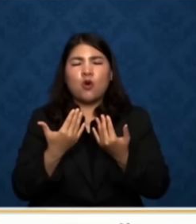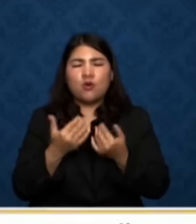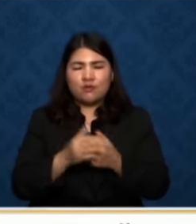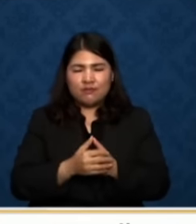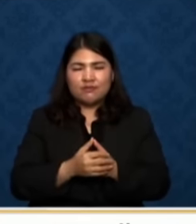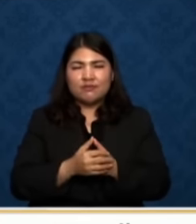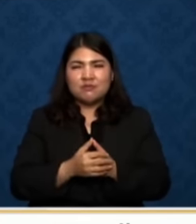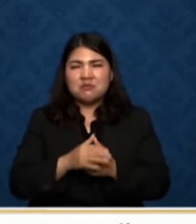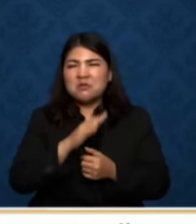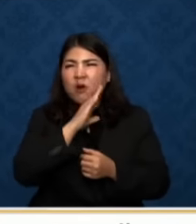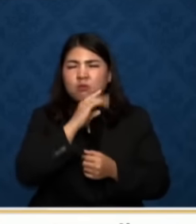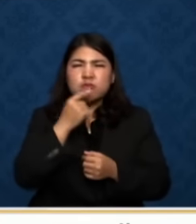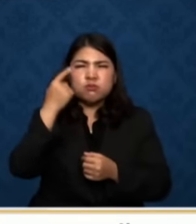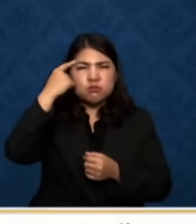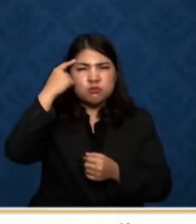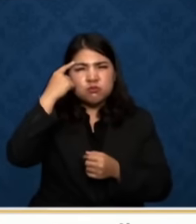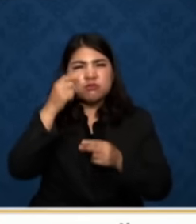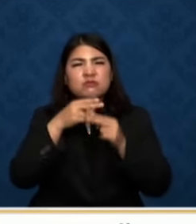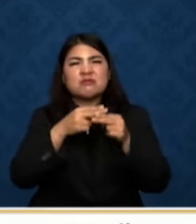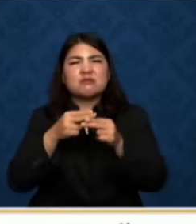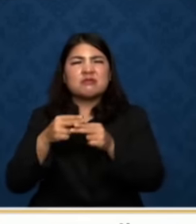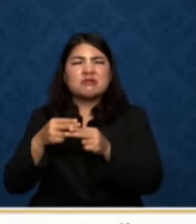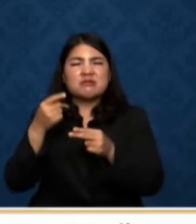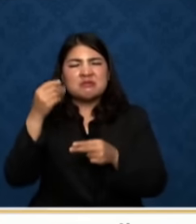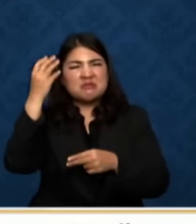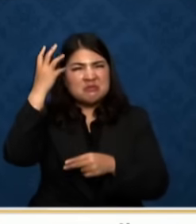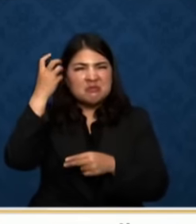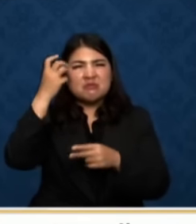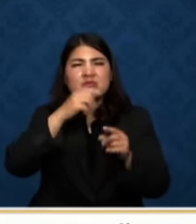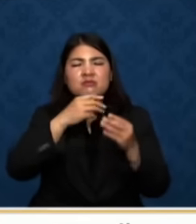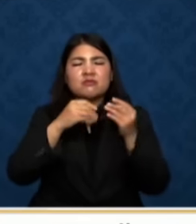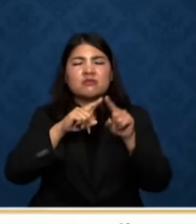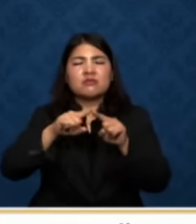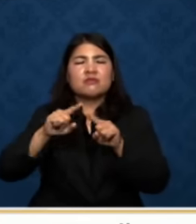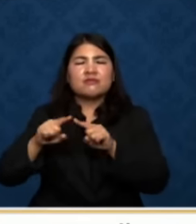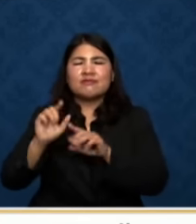เดายิ่งก่อให้เกิดความสับสนนะครับ